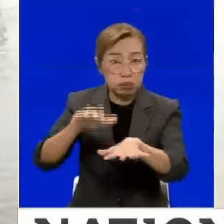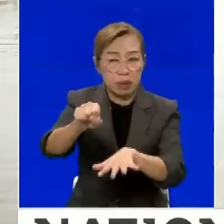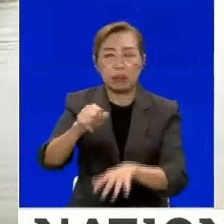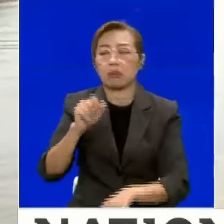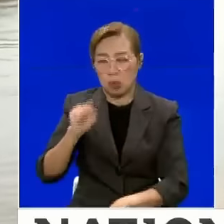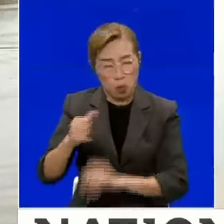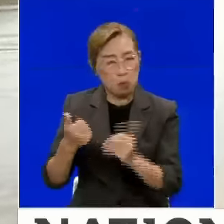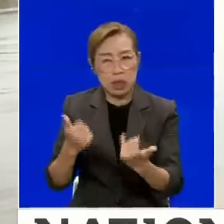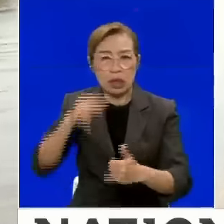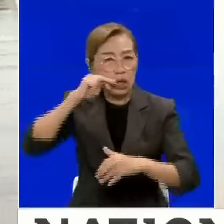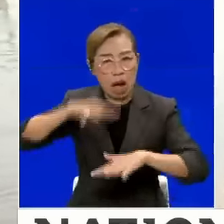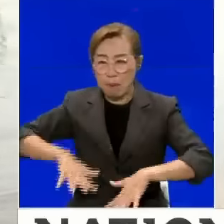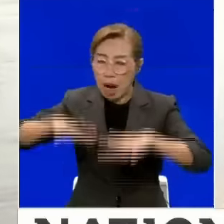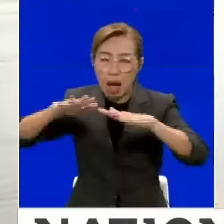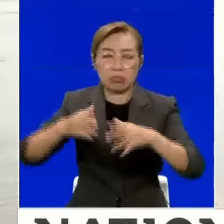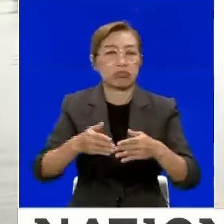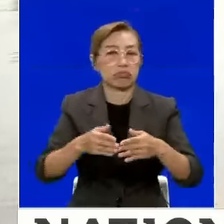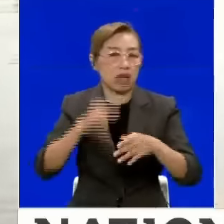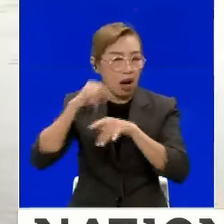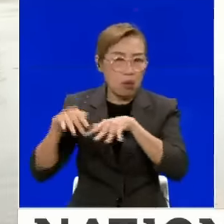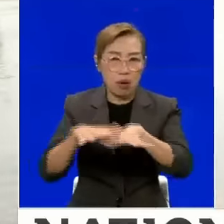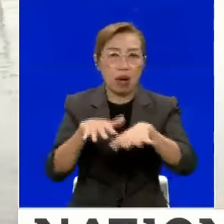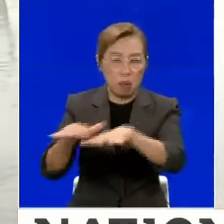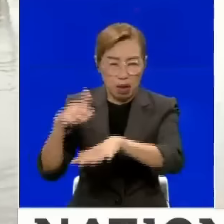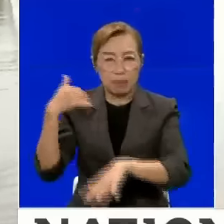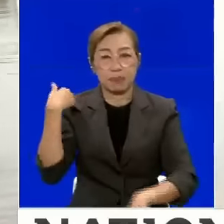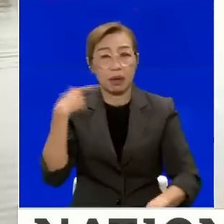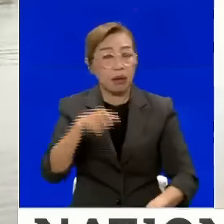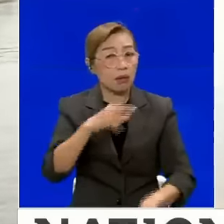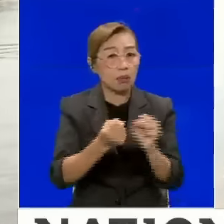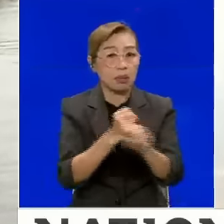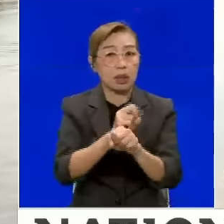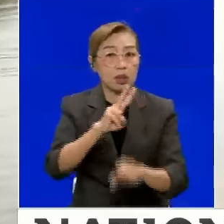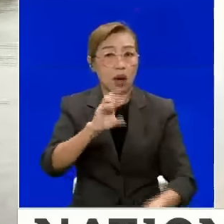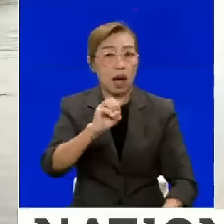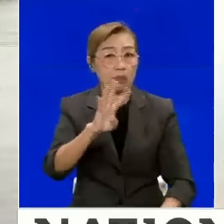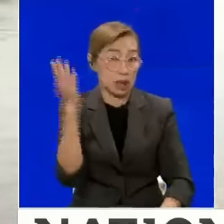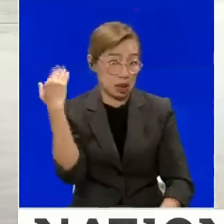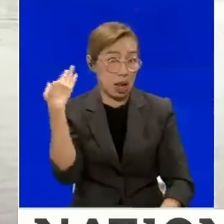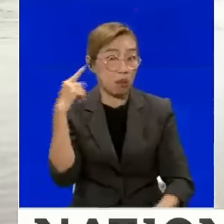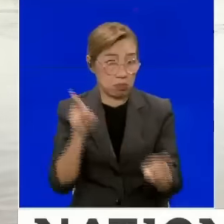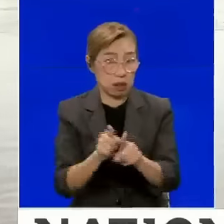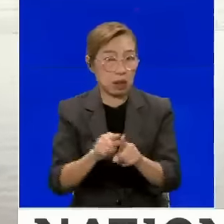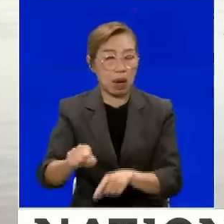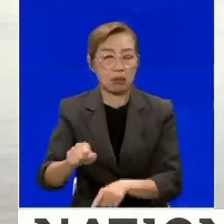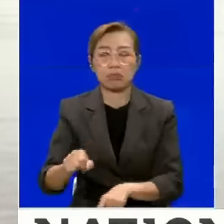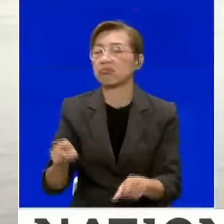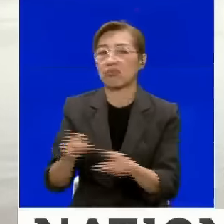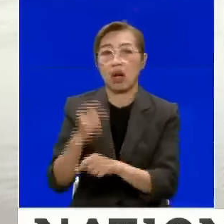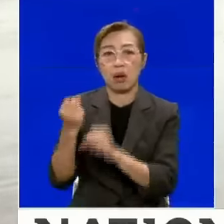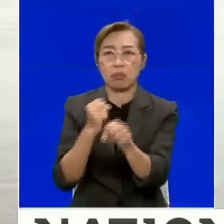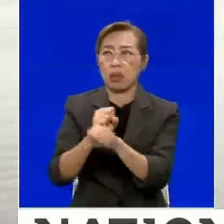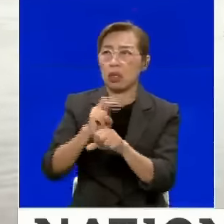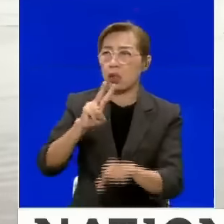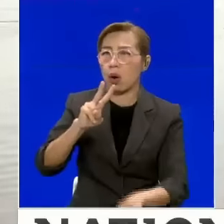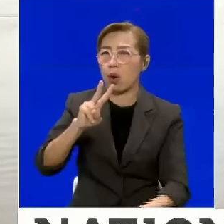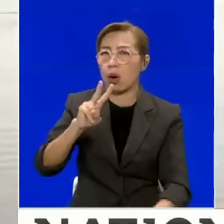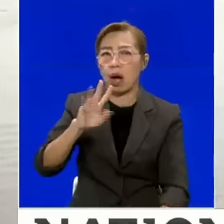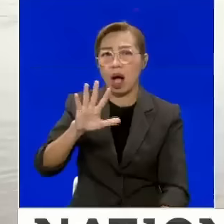กับทุกปีครับ ปี2554เจอน้ำท่วมหนักขนาดนี้ไหมครับ หนักครับปีนั้นก็หนักครับปี